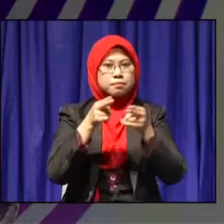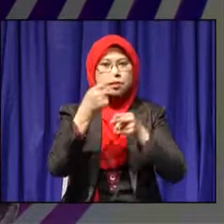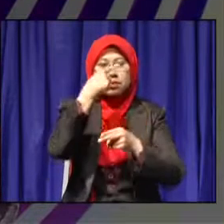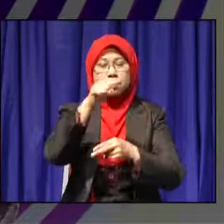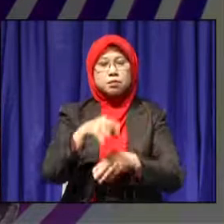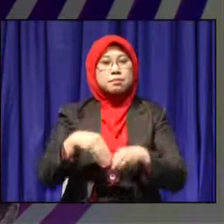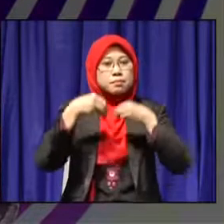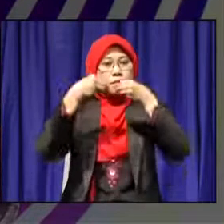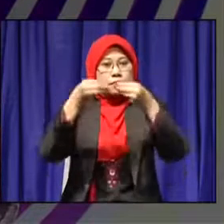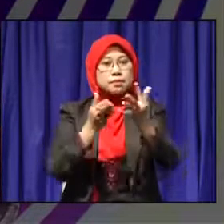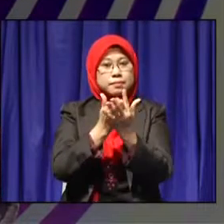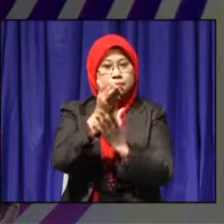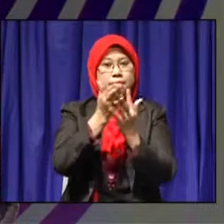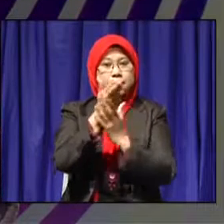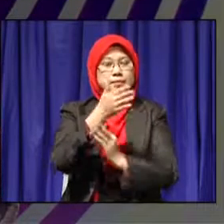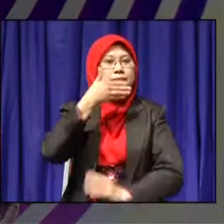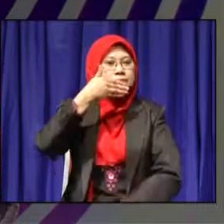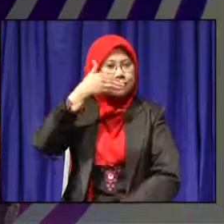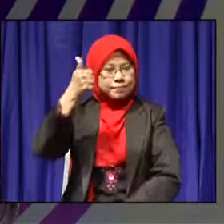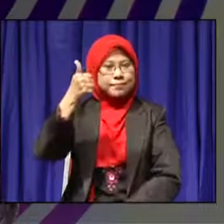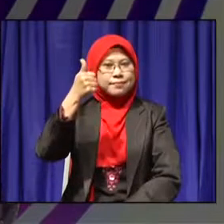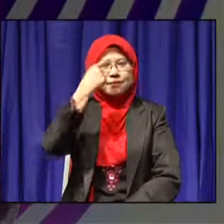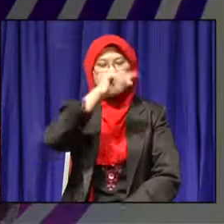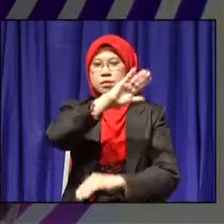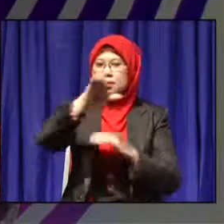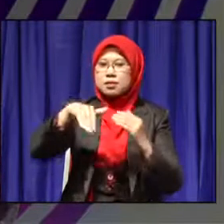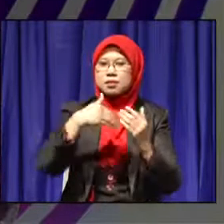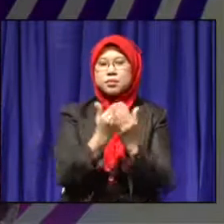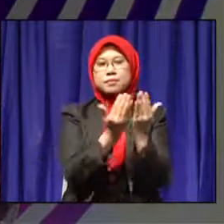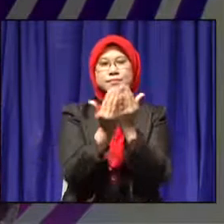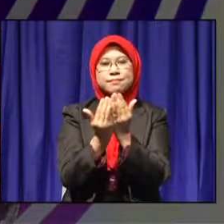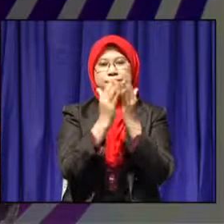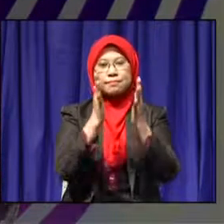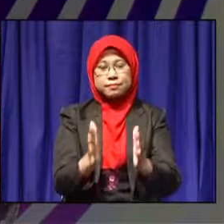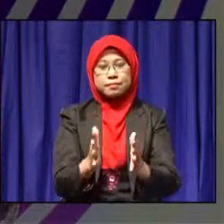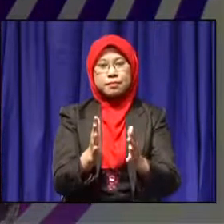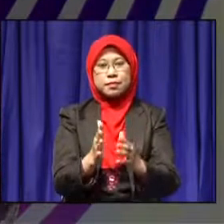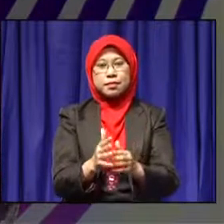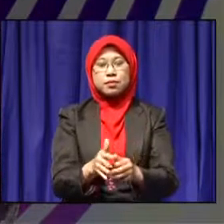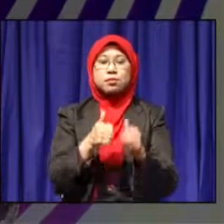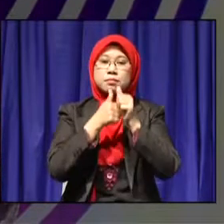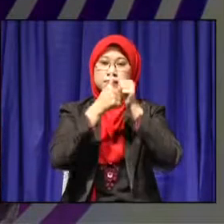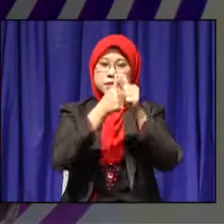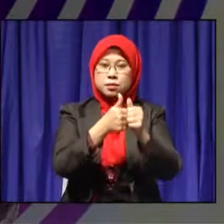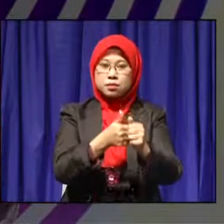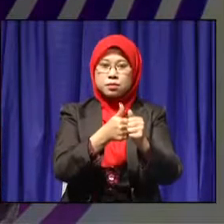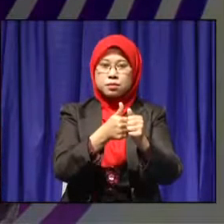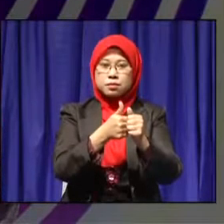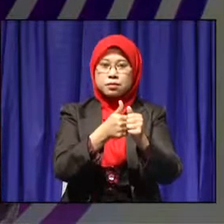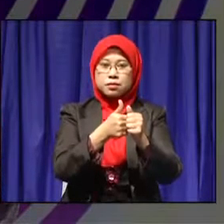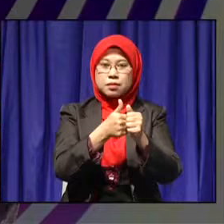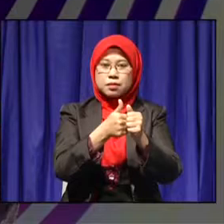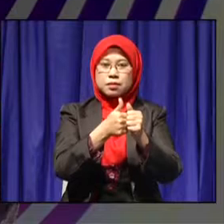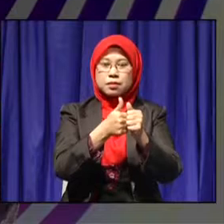memberikan akses yang terbaik kepada semua murid untuk mengikuti pembelajaran mengikut